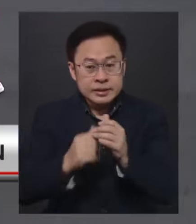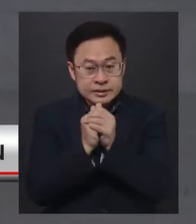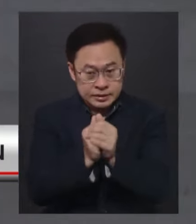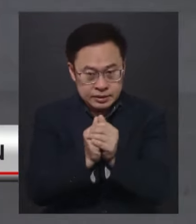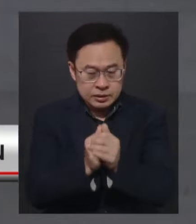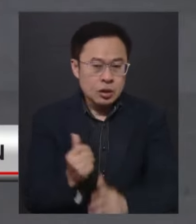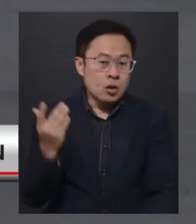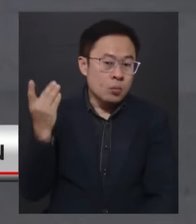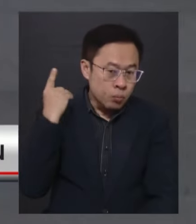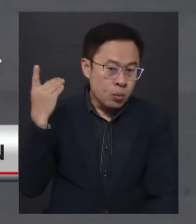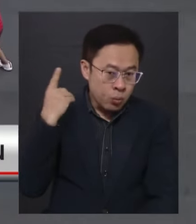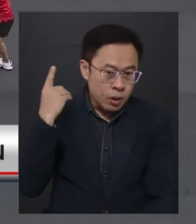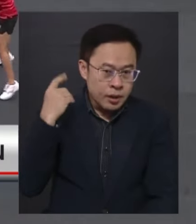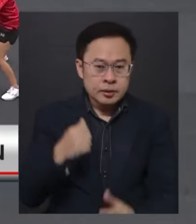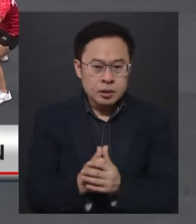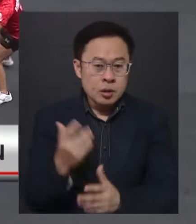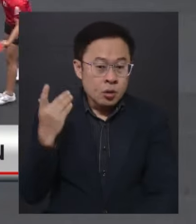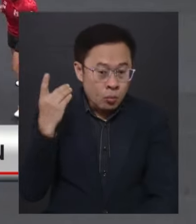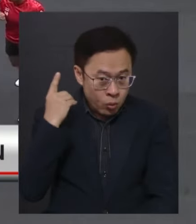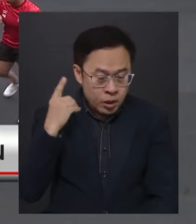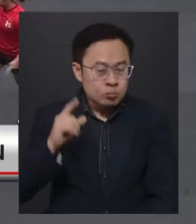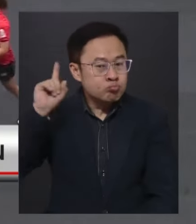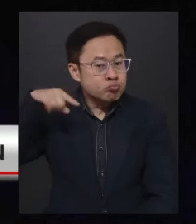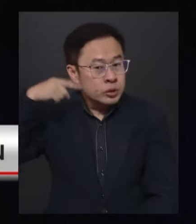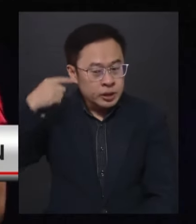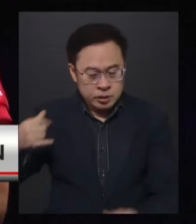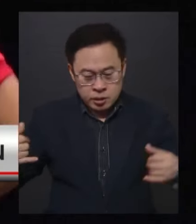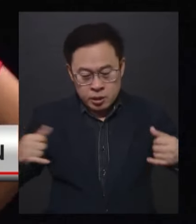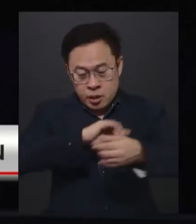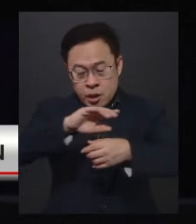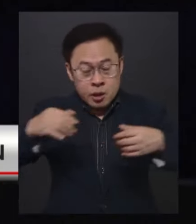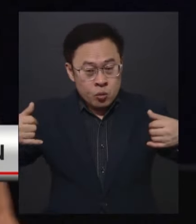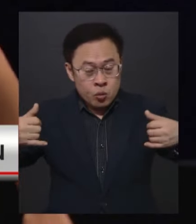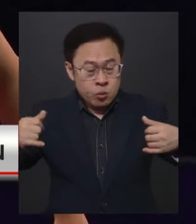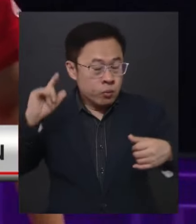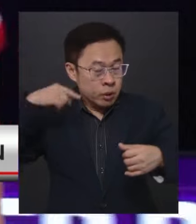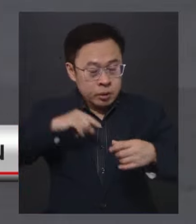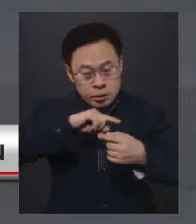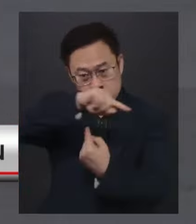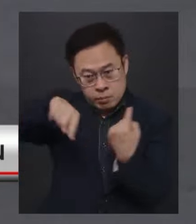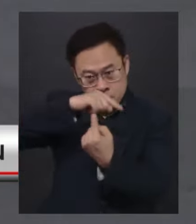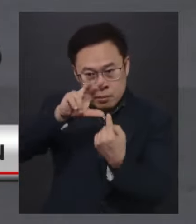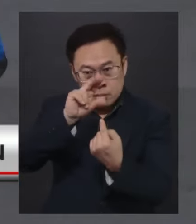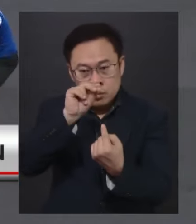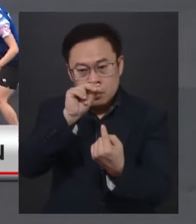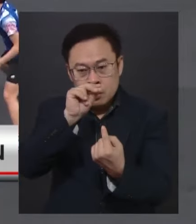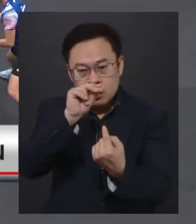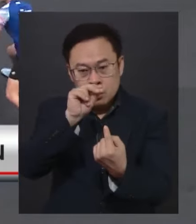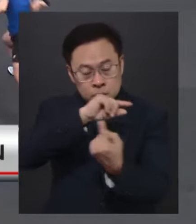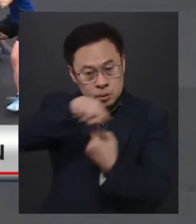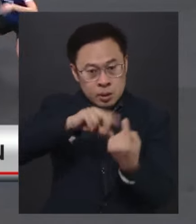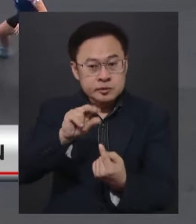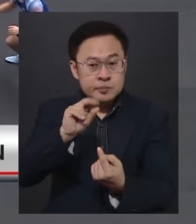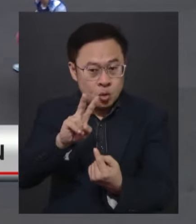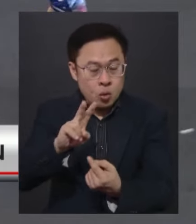ช่วงเมื่อคืนที่ผ่านมาค่ะซึ่งในประเภทหญิงเดี่ยวค่ะรอบ 32คนค่ะอย่างทิอรวนนักเทเบิลเทนนิสหญิง